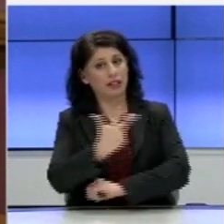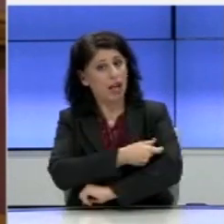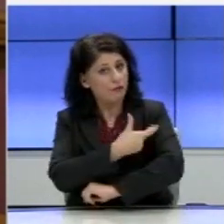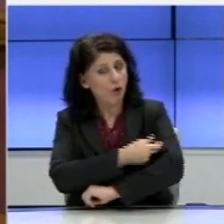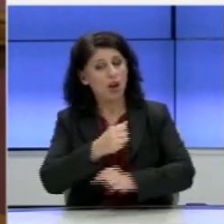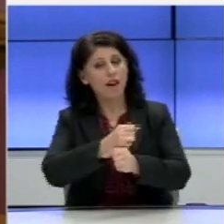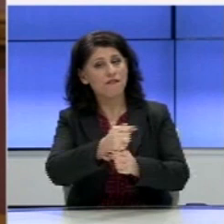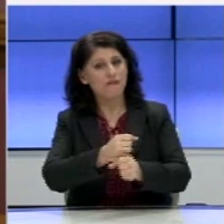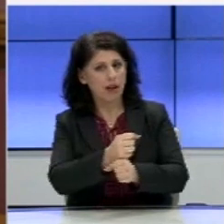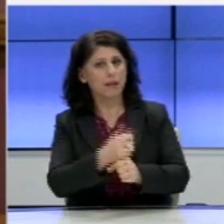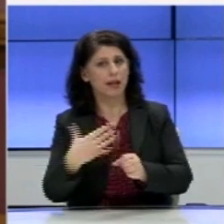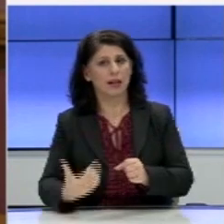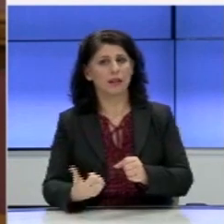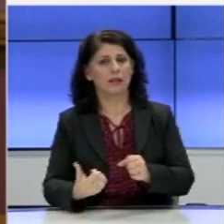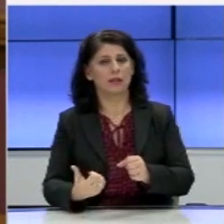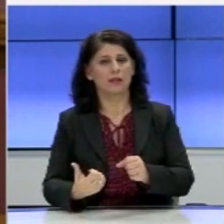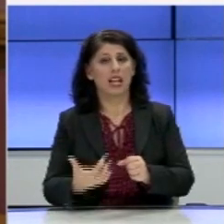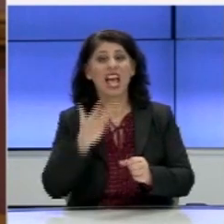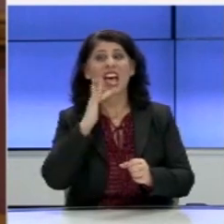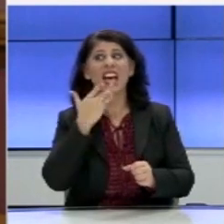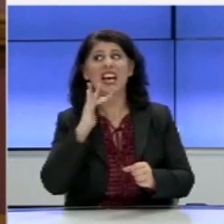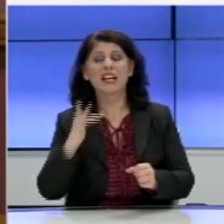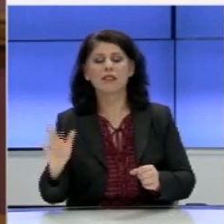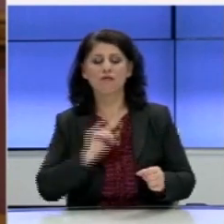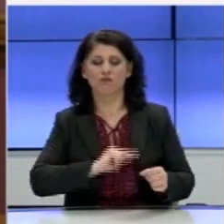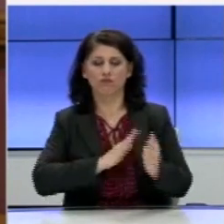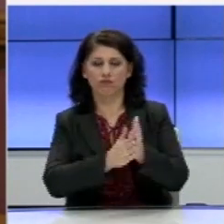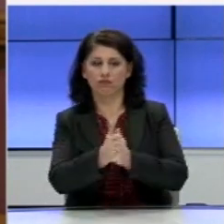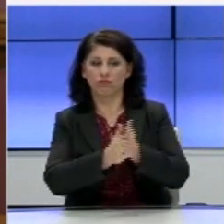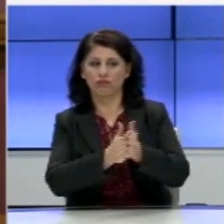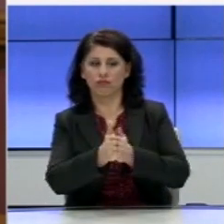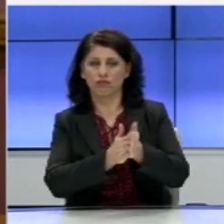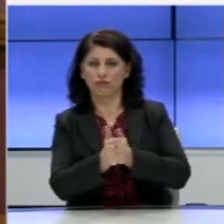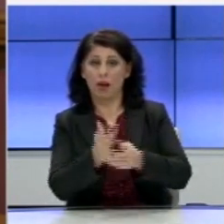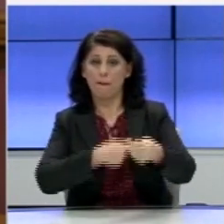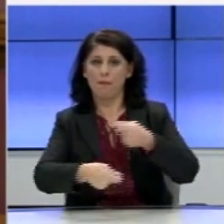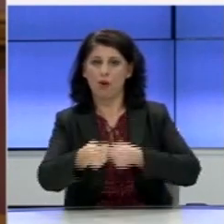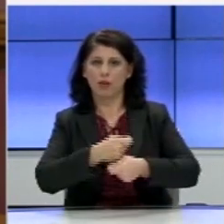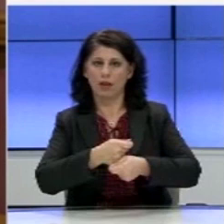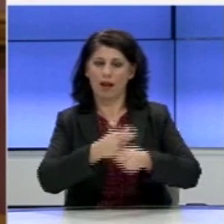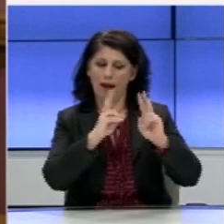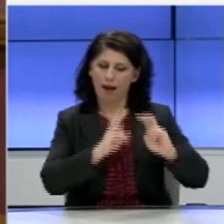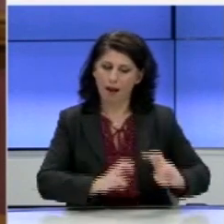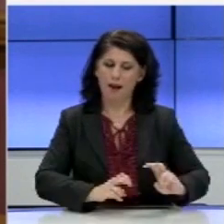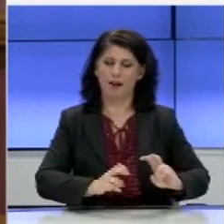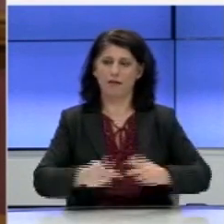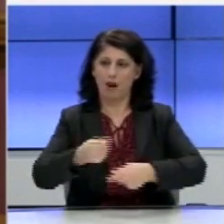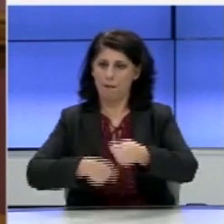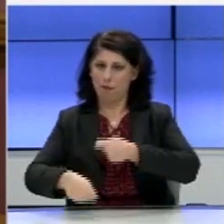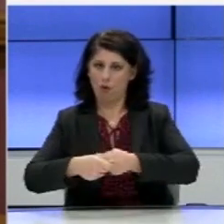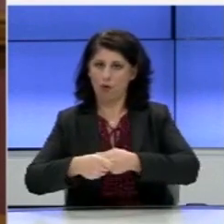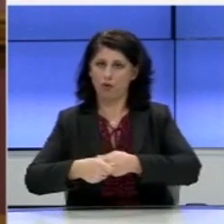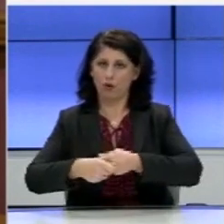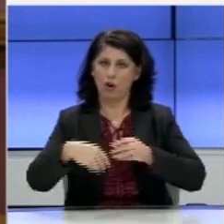τα φάρμακα αποτελούν χρυσοφόρα εμπορεύματα. Έτσι η έρευνα, η παραγωγή και η διανομή τους αντίστοιχα